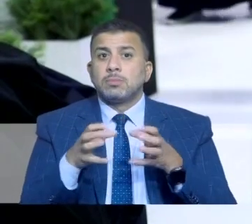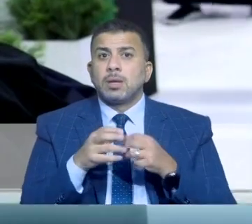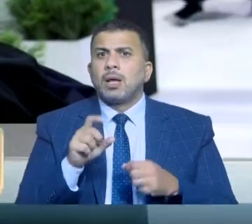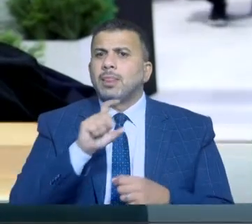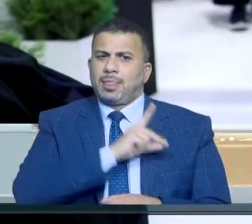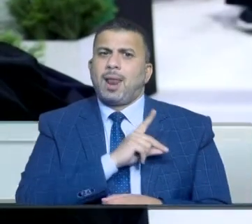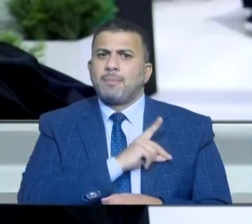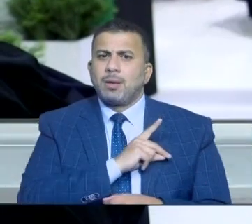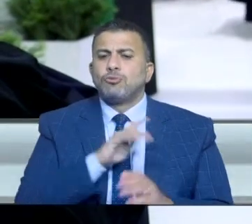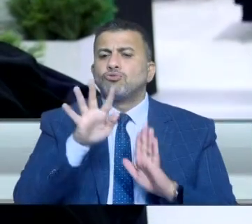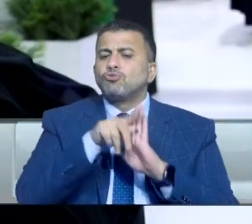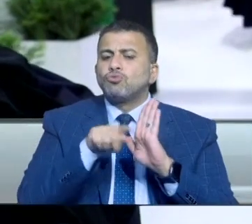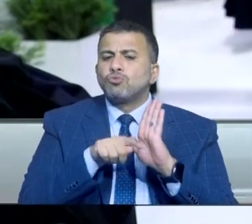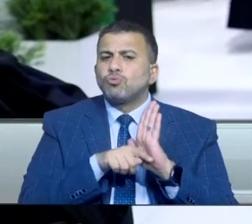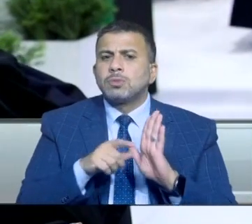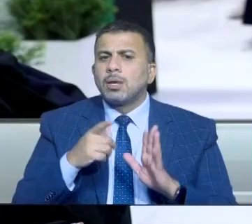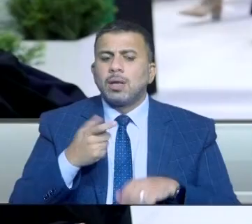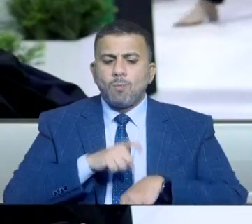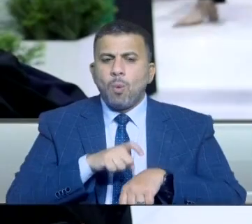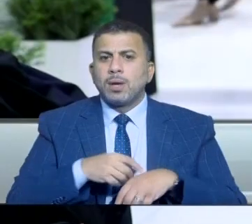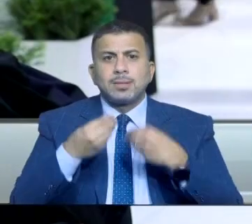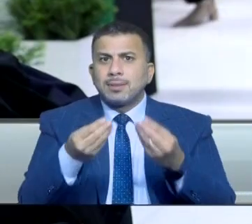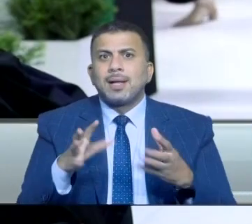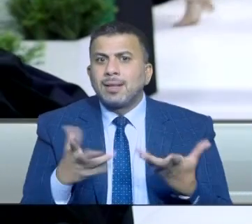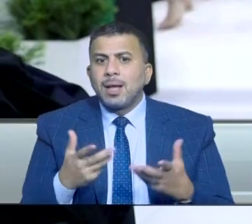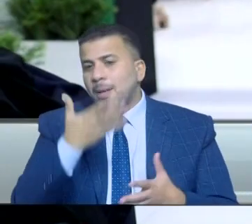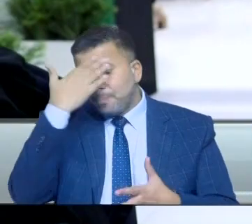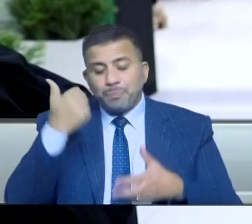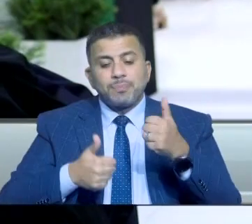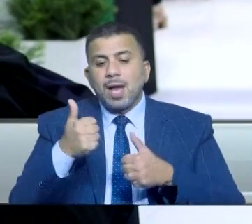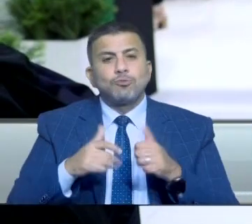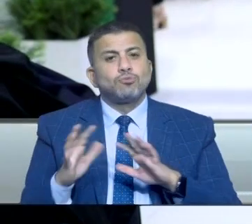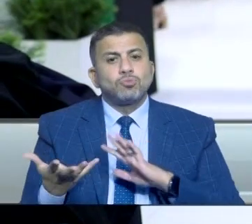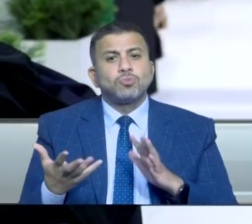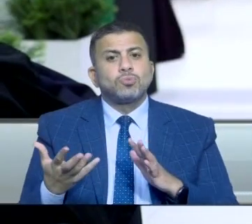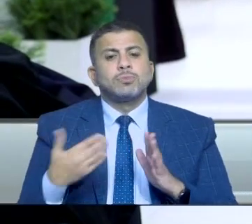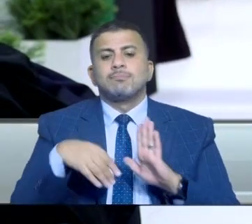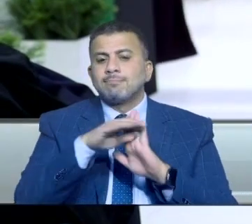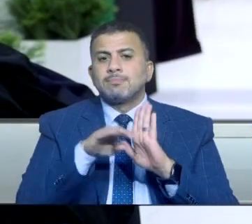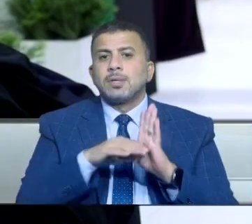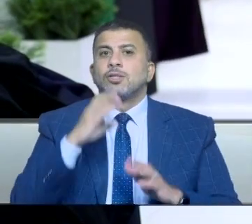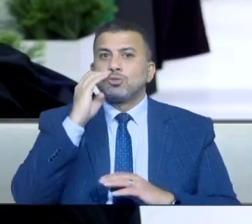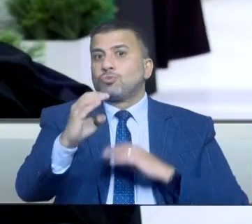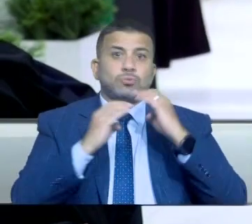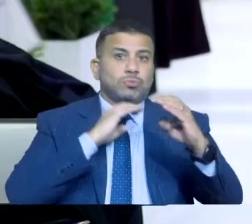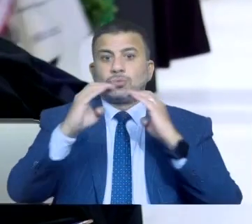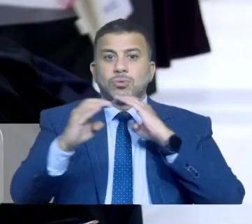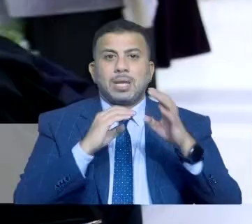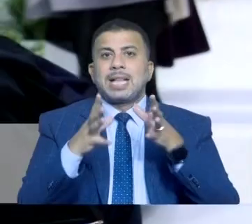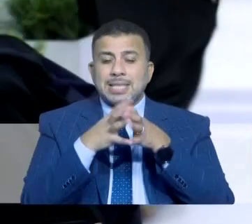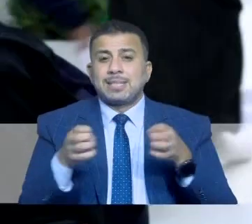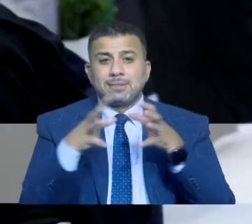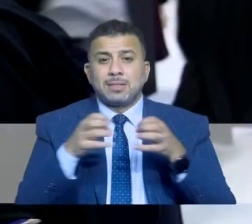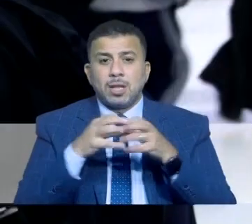الطلبة عن شروط القبول، مواعيد التقديم، شو هي امتحانات القبول المطلوبة، فإحنا اليوم نرد على الطلبة عن هذه